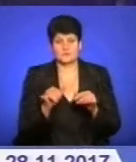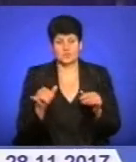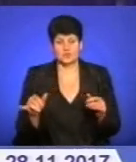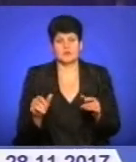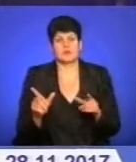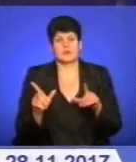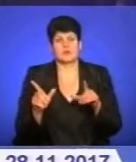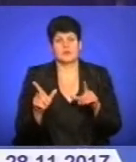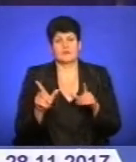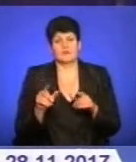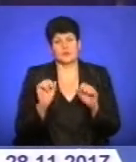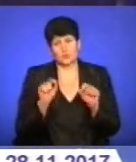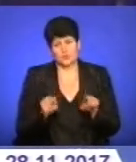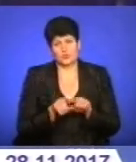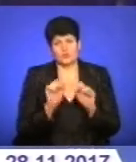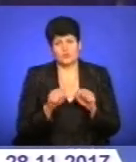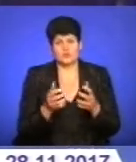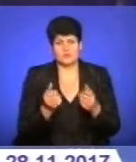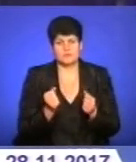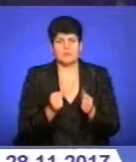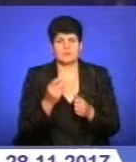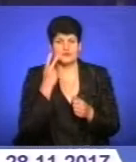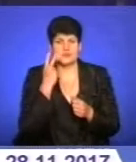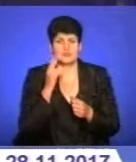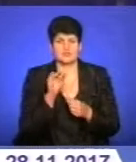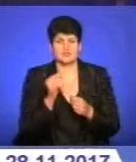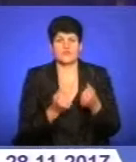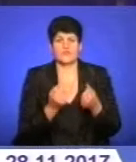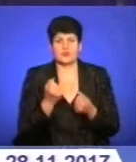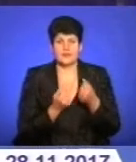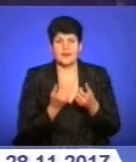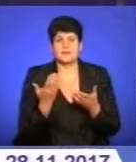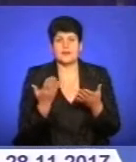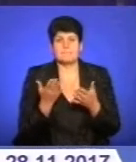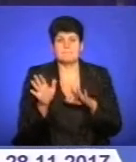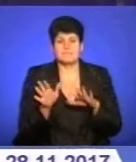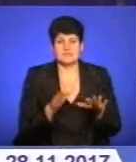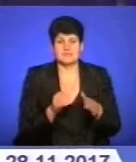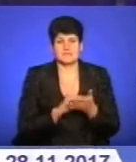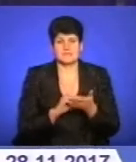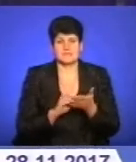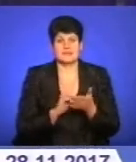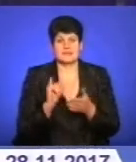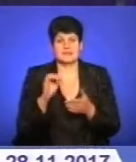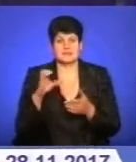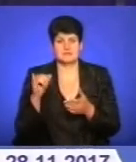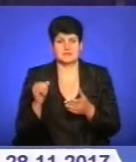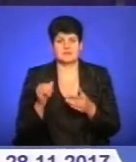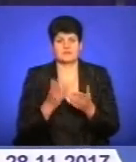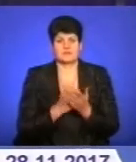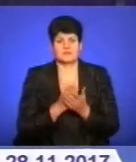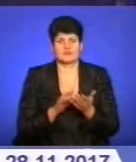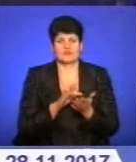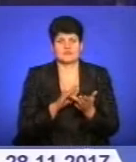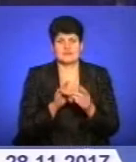перші 2 роки, також можуть отримати постійне посвідчення водія. Але після складання практичного і теоретичного іспитів у сервісному центрі